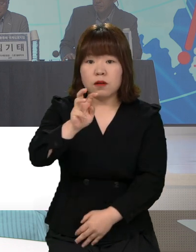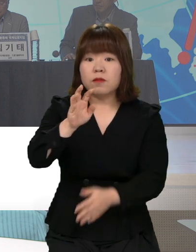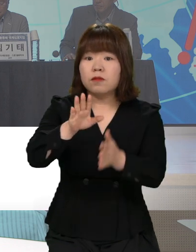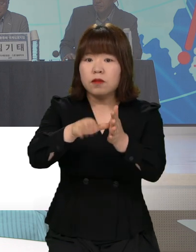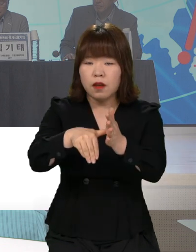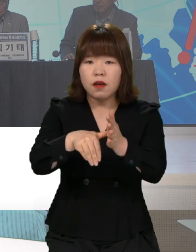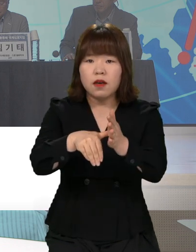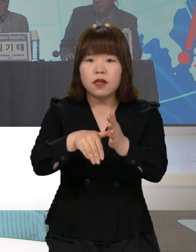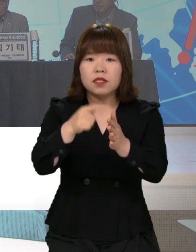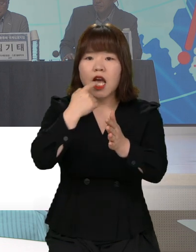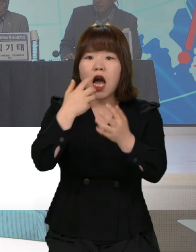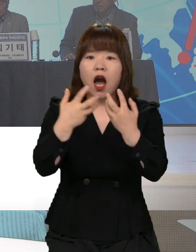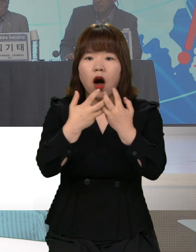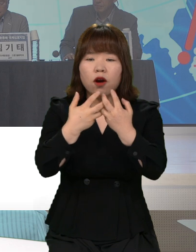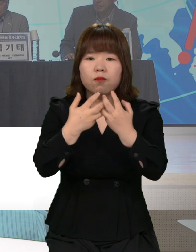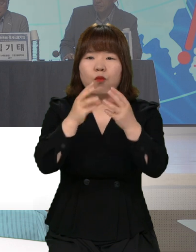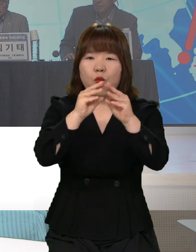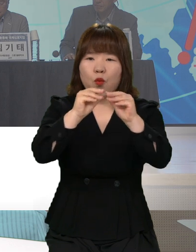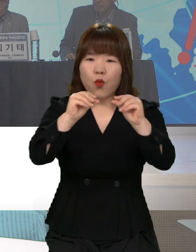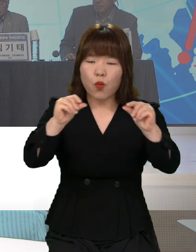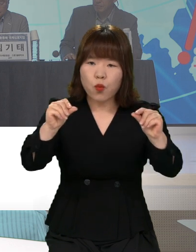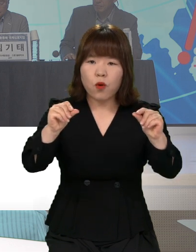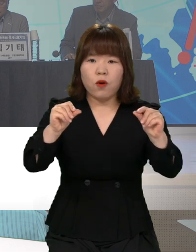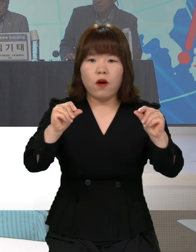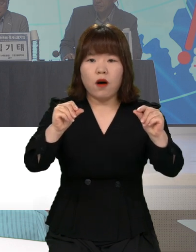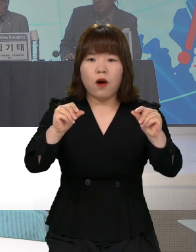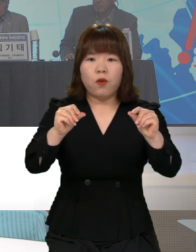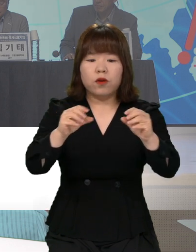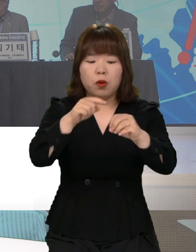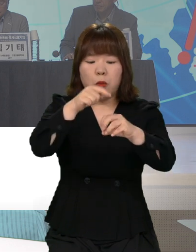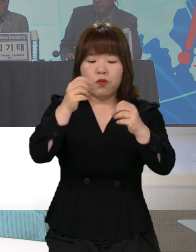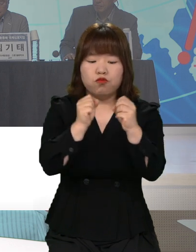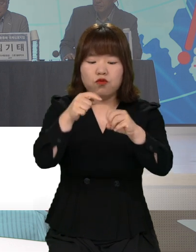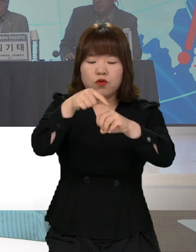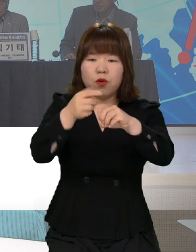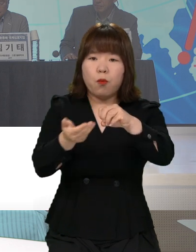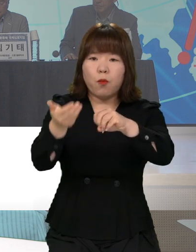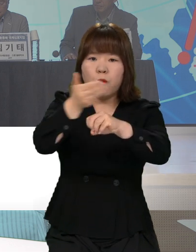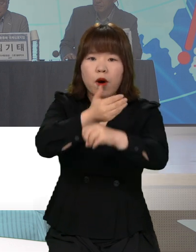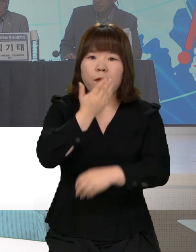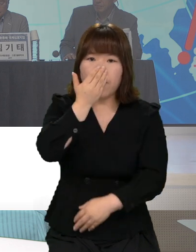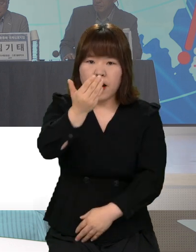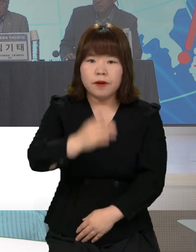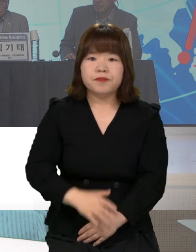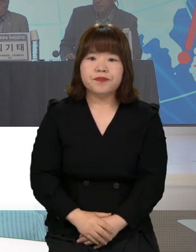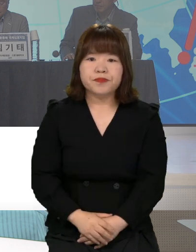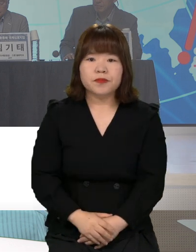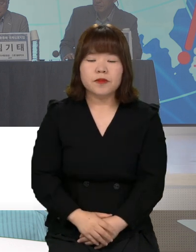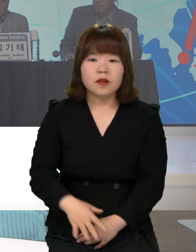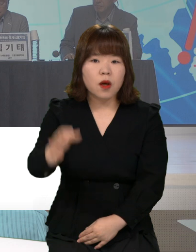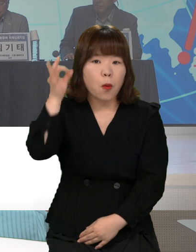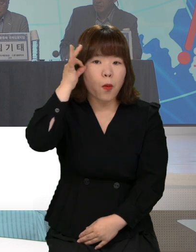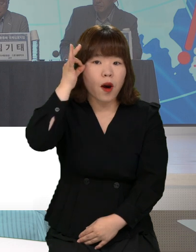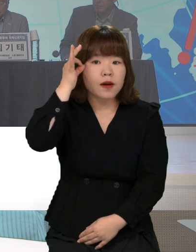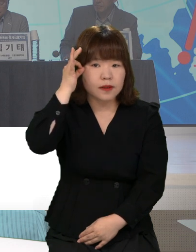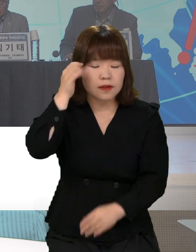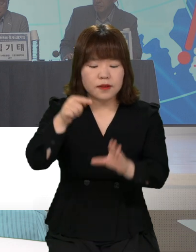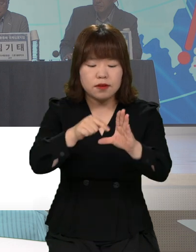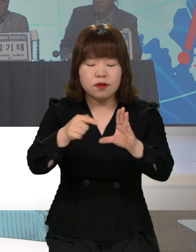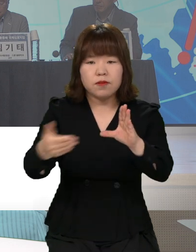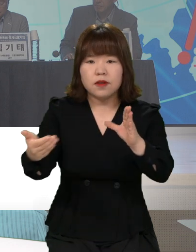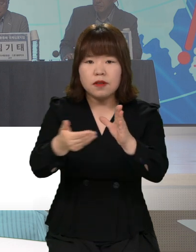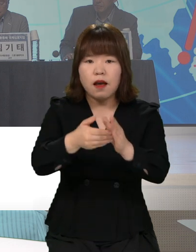2030년이면 본격적인 북극 항로 시대가 열릴 것으로 전망되는데요 포항시는 북극항로 최 전진 기지인